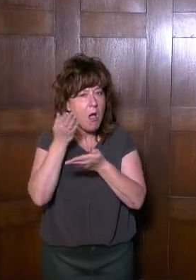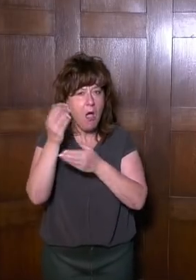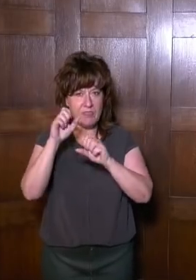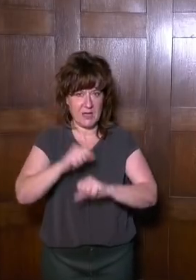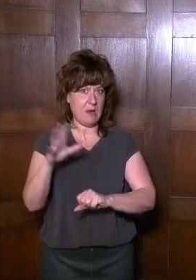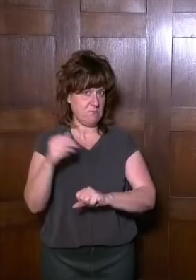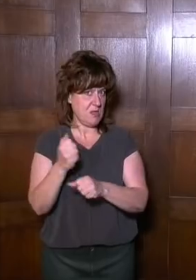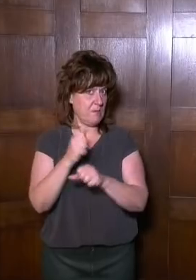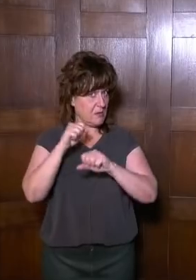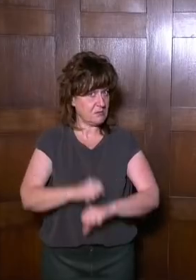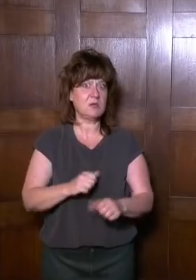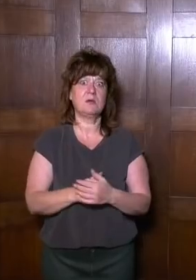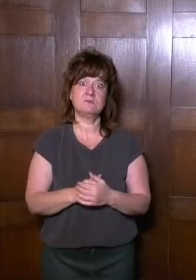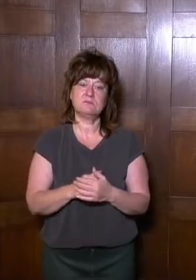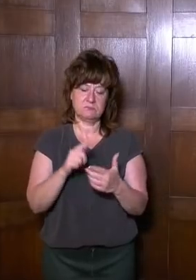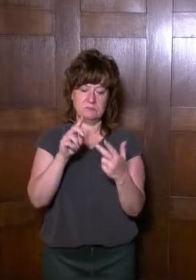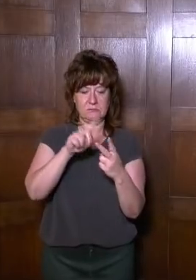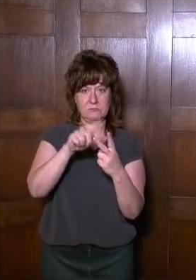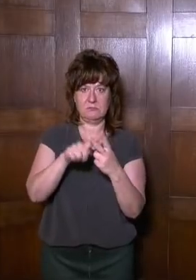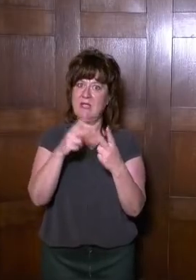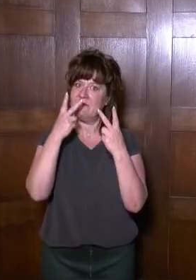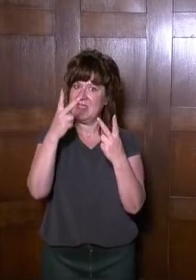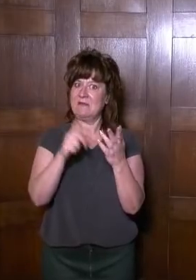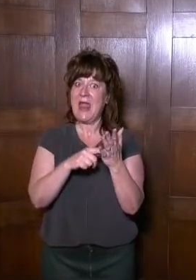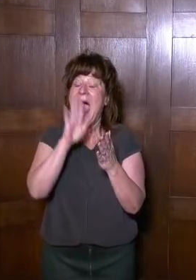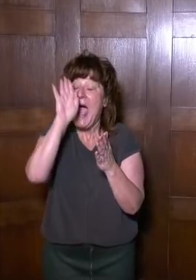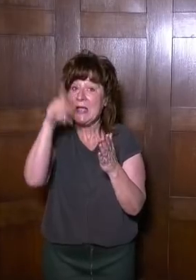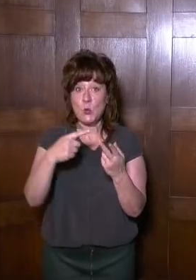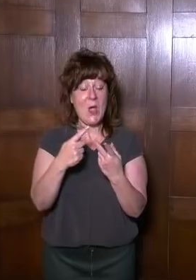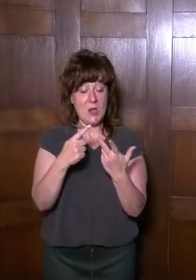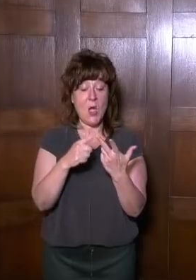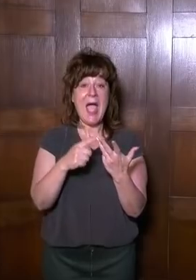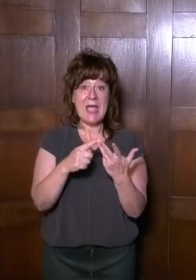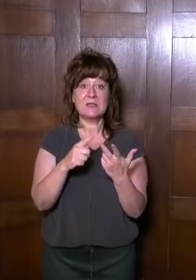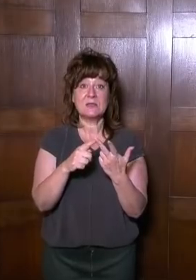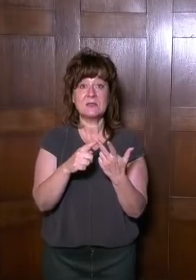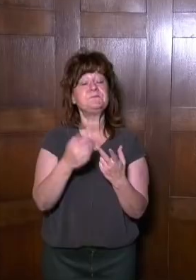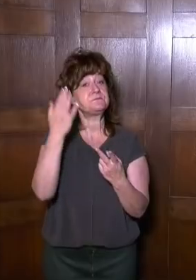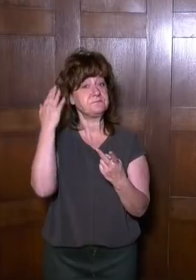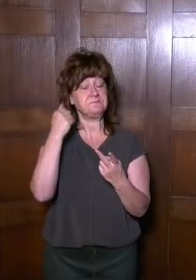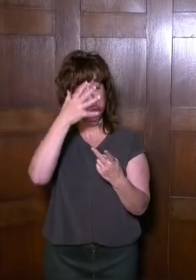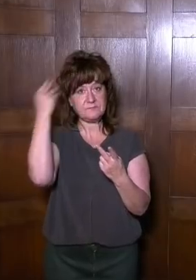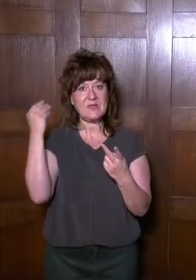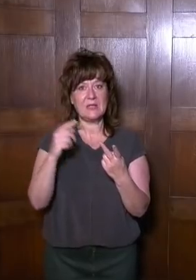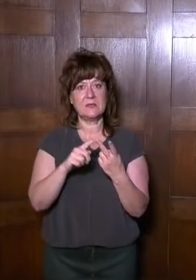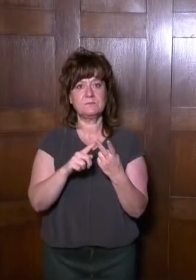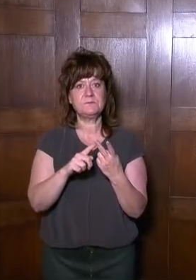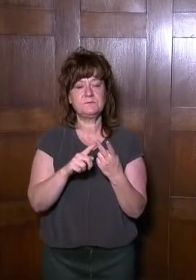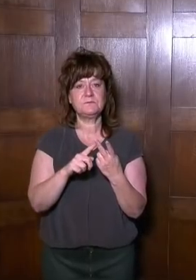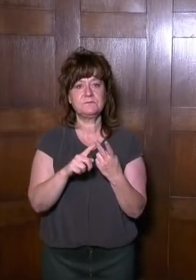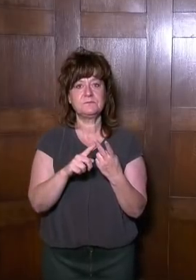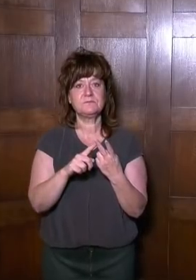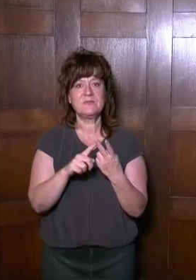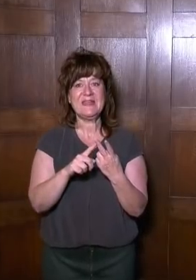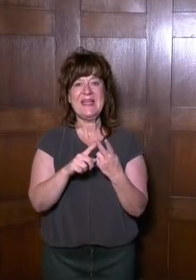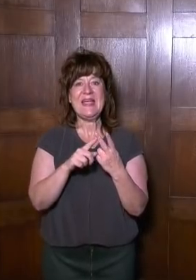können. Das sind unsere zwei wesentlichen Forderungen. Und ein, was ganz kurz möchte ich noch anmerken, das hatte ich vorhin vergessen, in